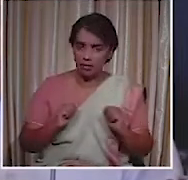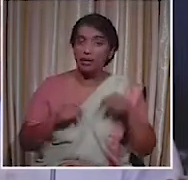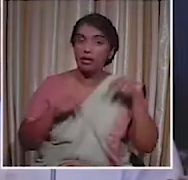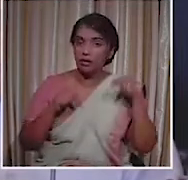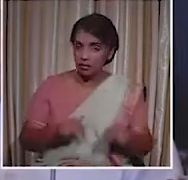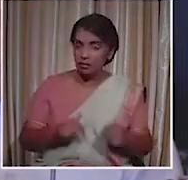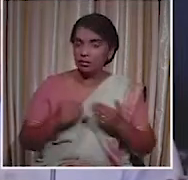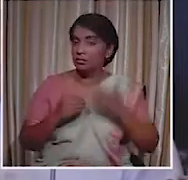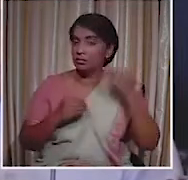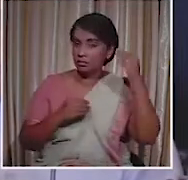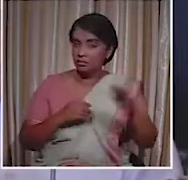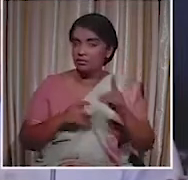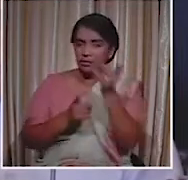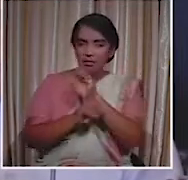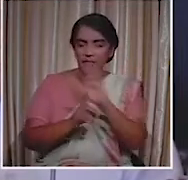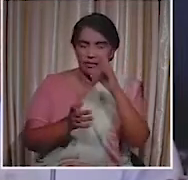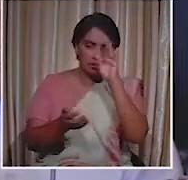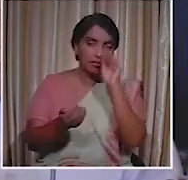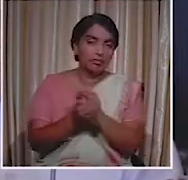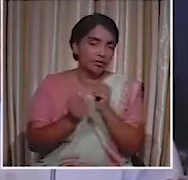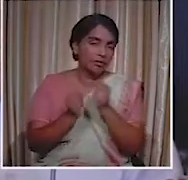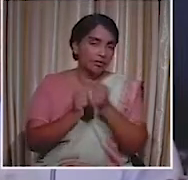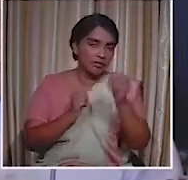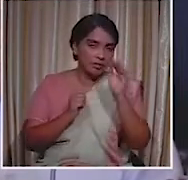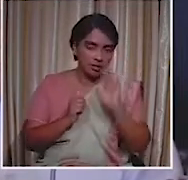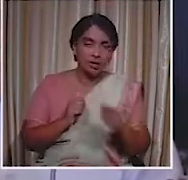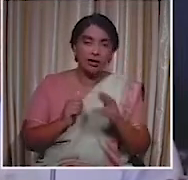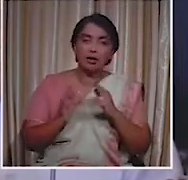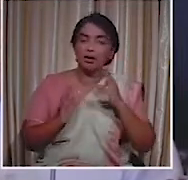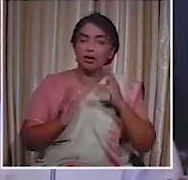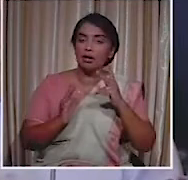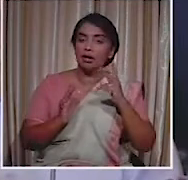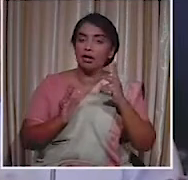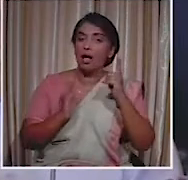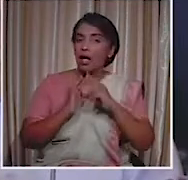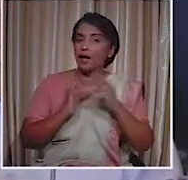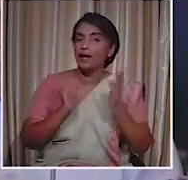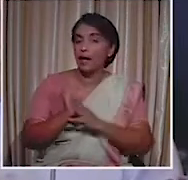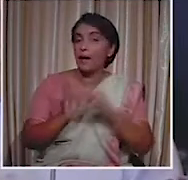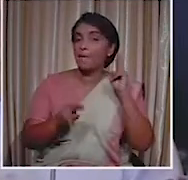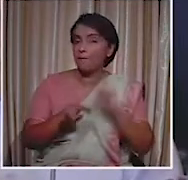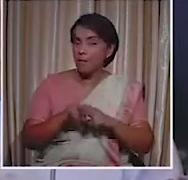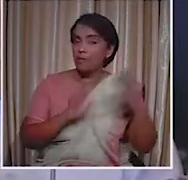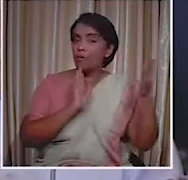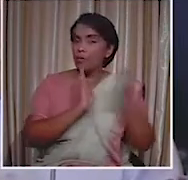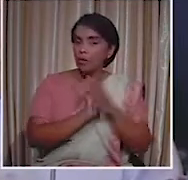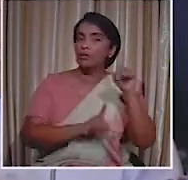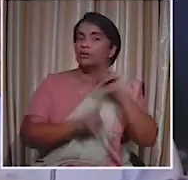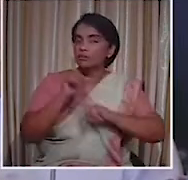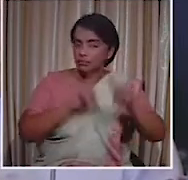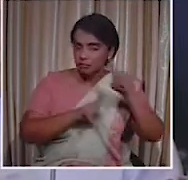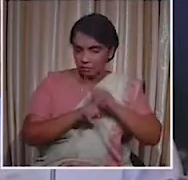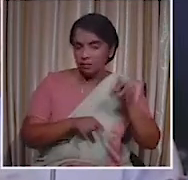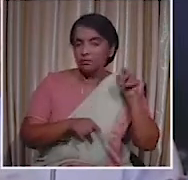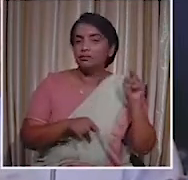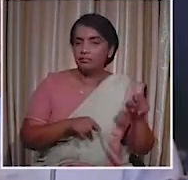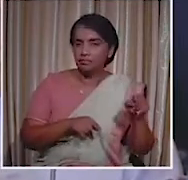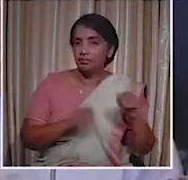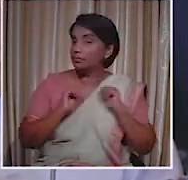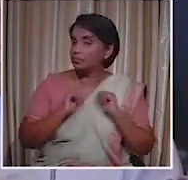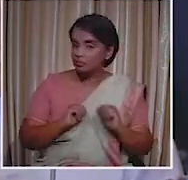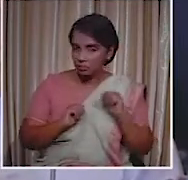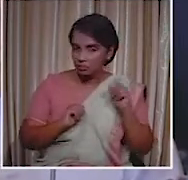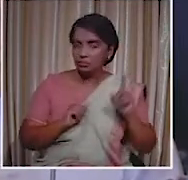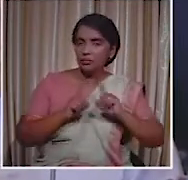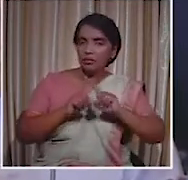අපි ඉදිරි ඇති එකම ආරක්ෂිත මාර්ගය ජාත්‍යන්තර මූල්‍ය අරමුදල සමග සාකච්ඡා කිරීමයි මොකද